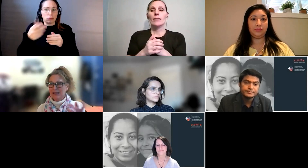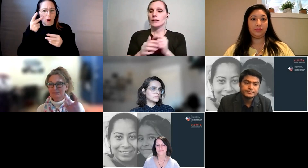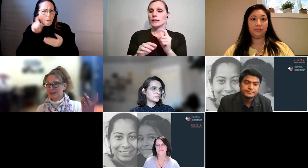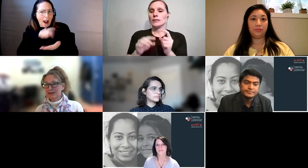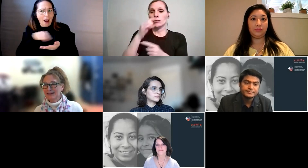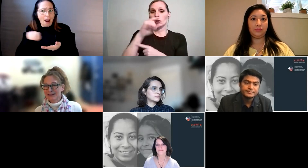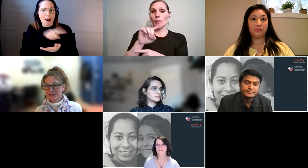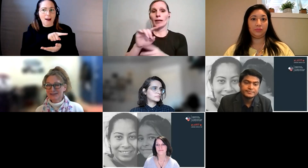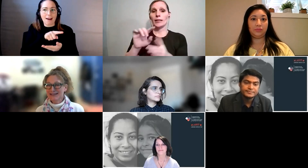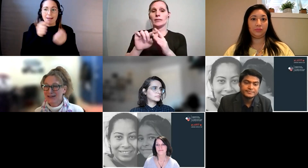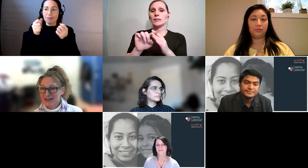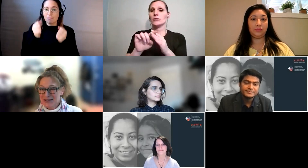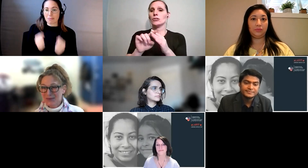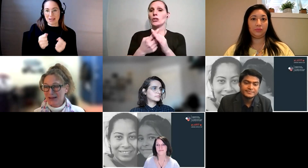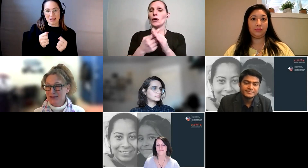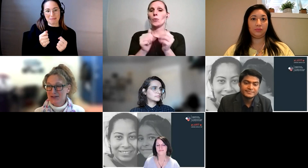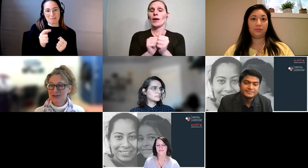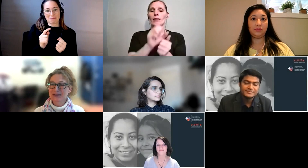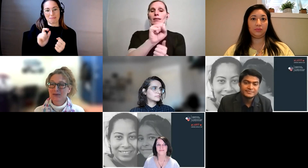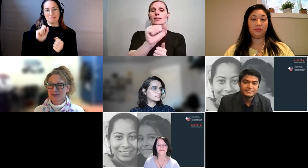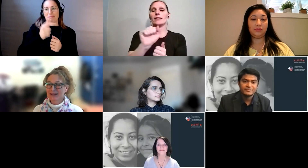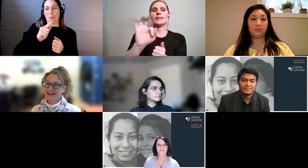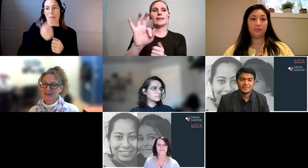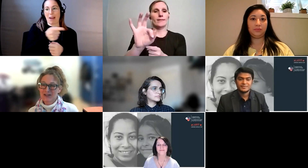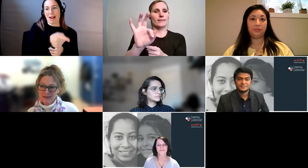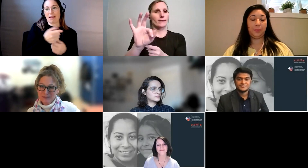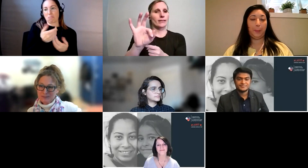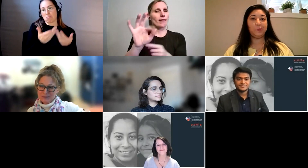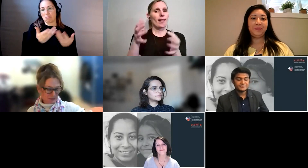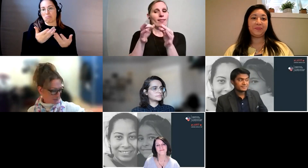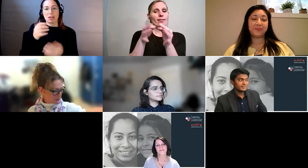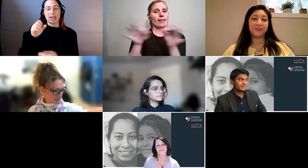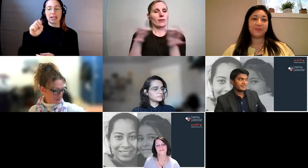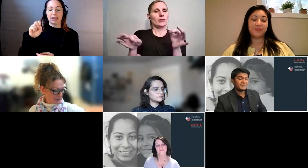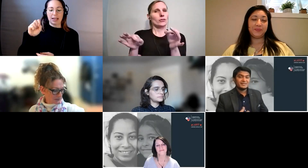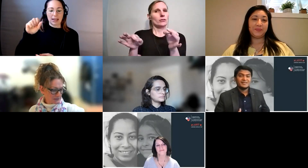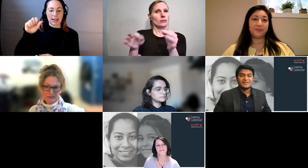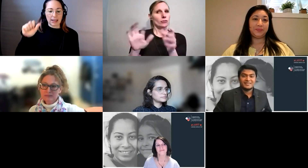vous pouvez débuter encore, peut-être on peut commencer avec Safe.